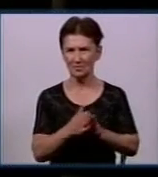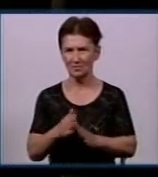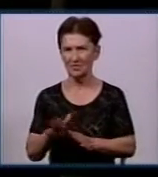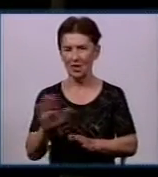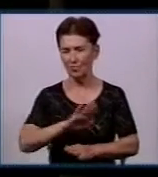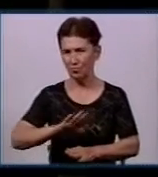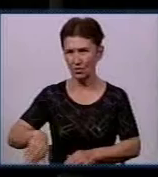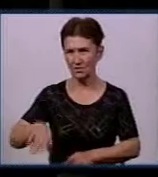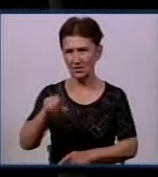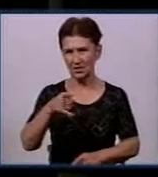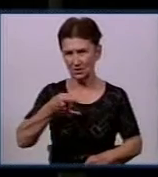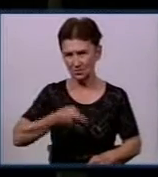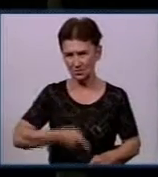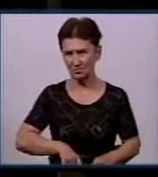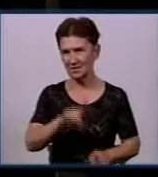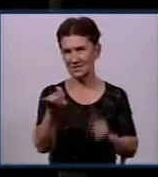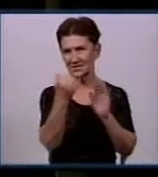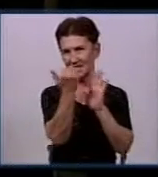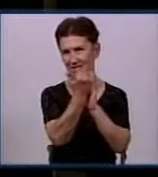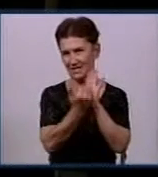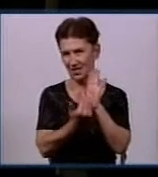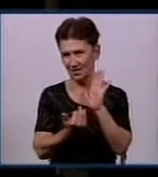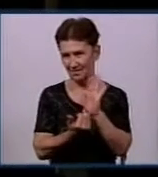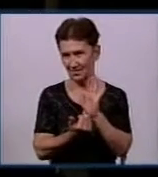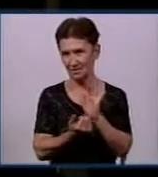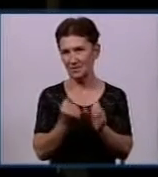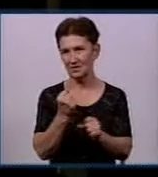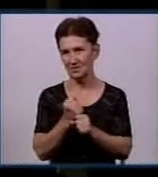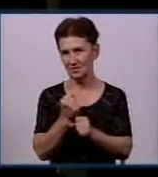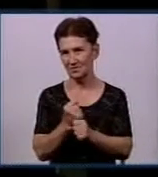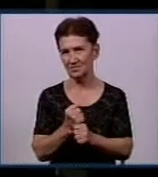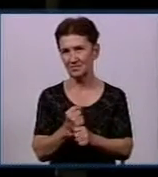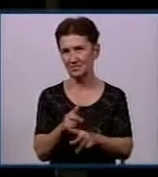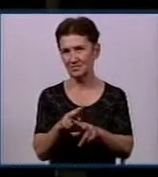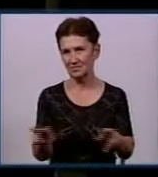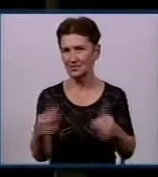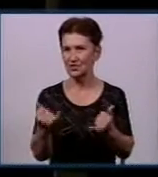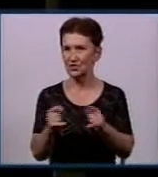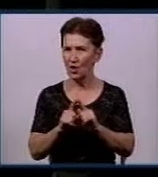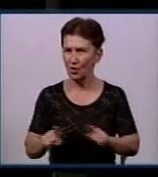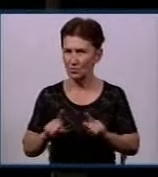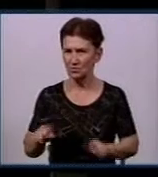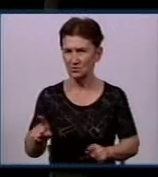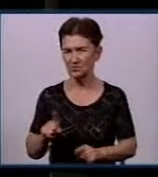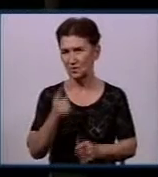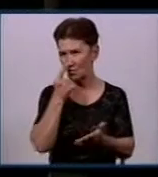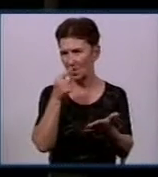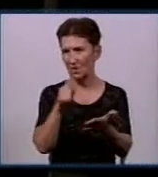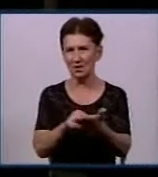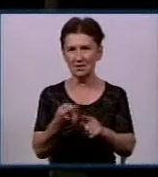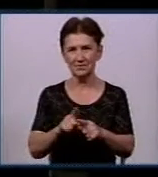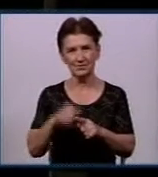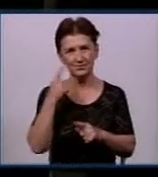пологового будинку. Йдемо за графіком. Тато робив всі щеплення і донька робить їх також. Зараз до садочку без щеплень важко потрапити, тож